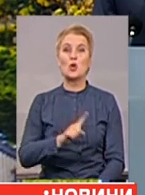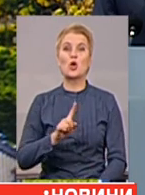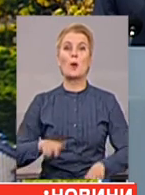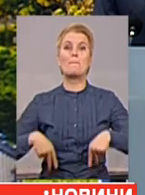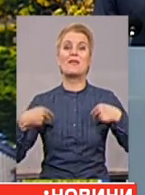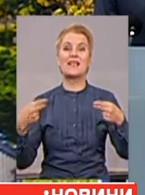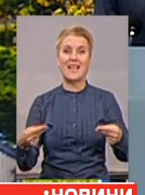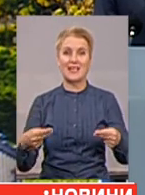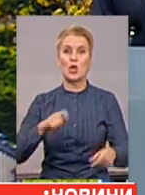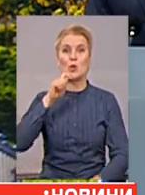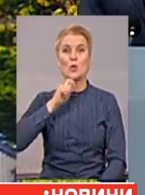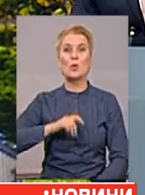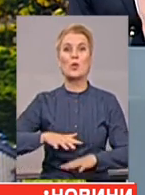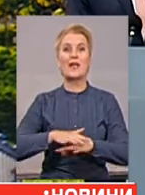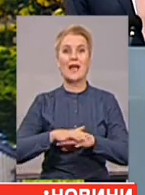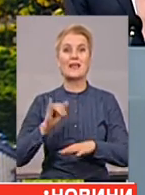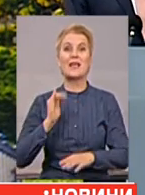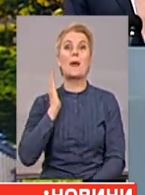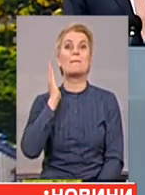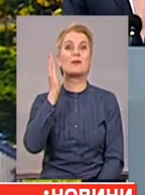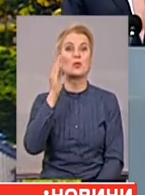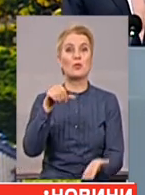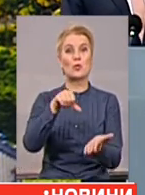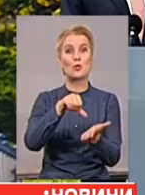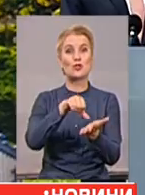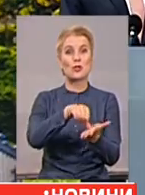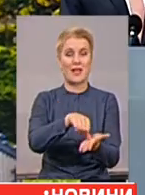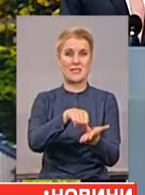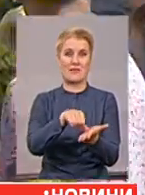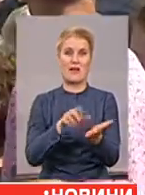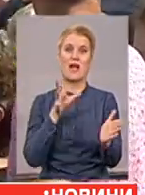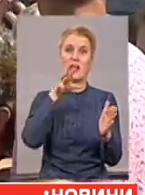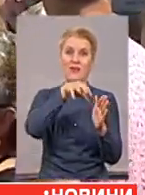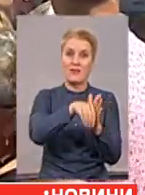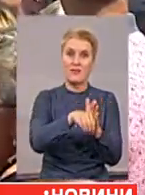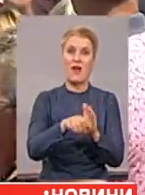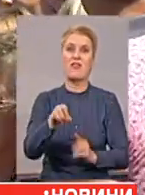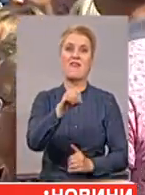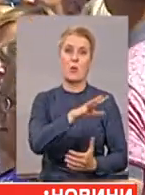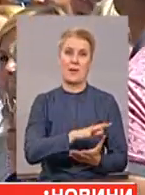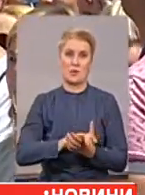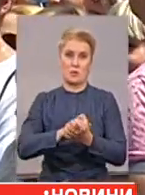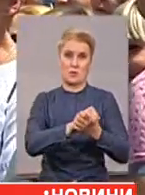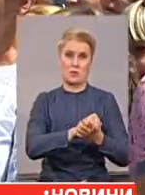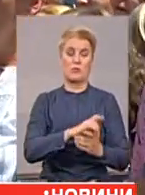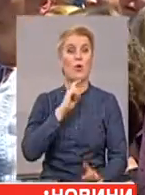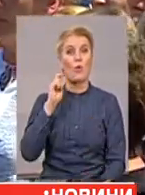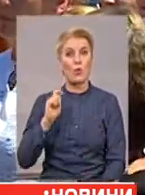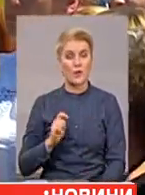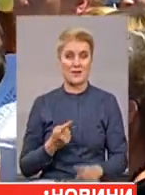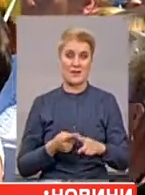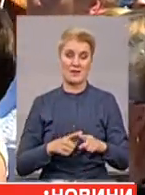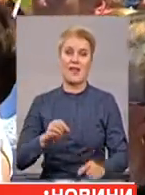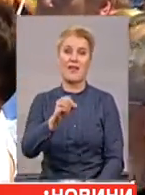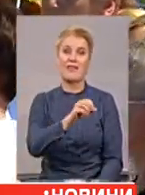надати Україні і перспективу членства в Європейському Союзі, бо Україна є європейська